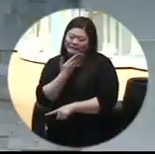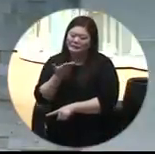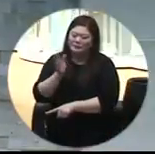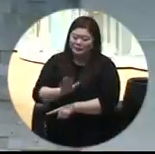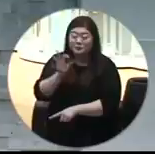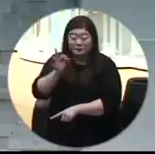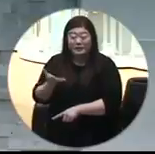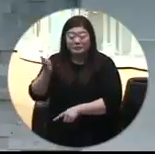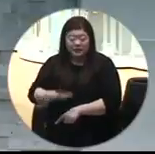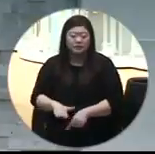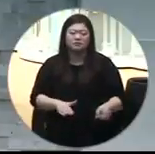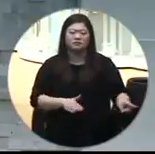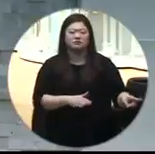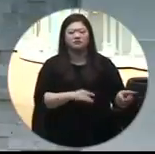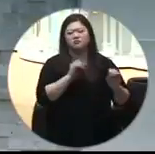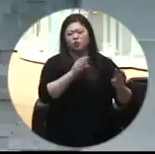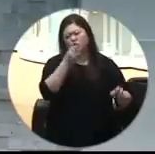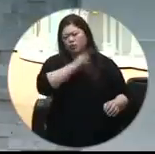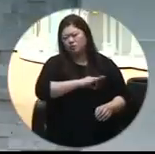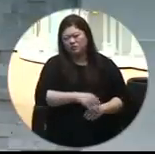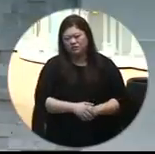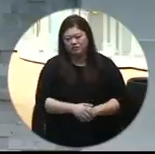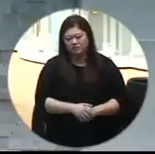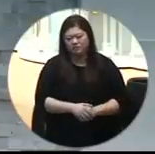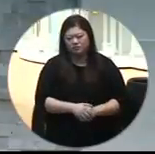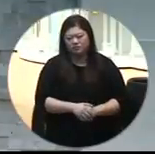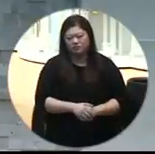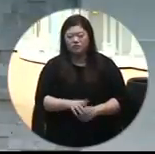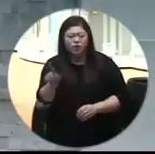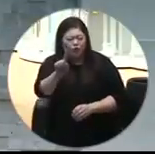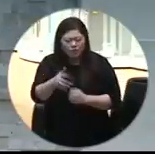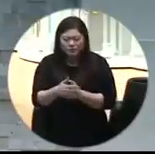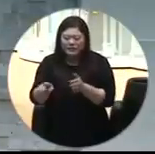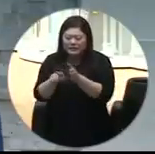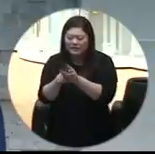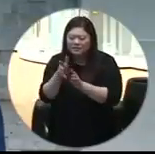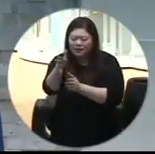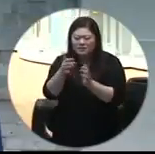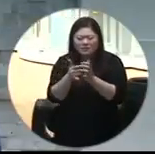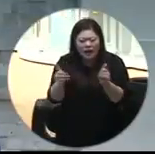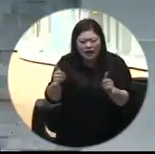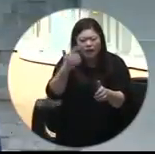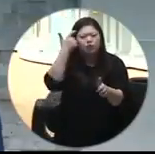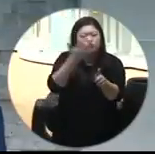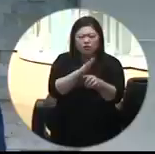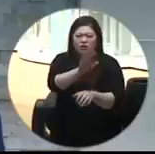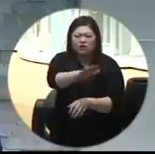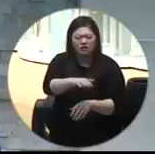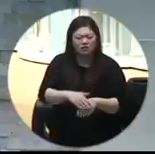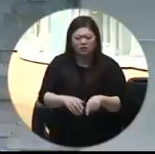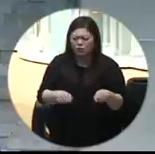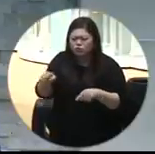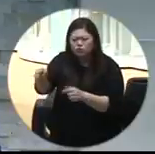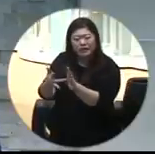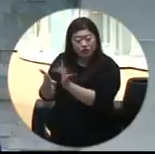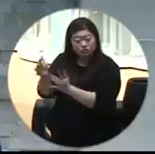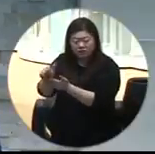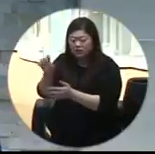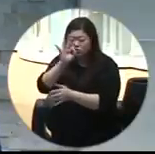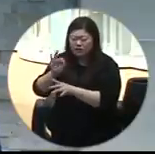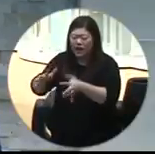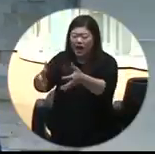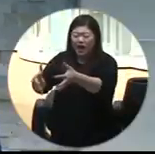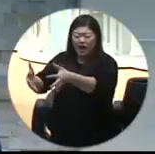한 신학자에게 질문했습니다. 왜 애꿎은 돼지 2,000마리를 예수님 몰살시키도록